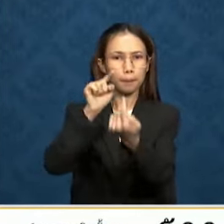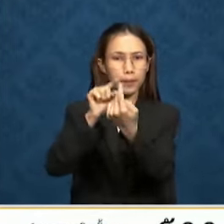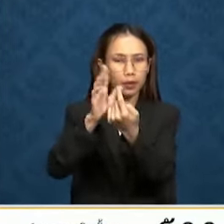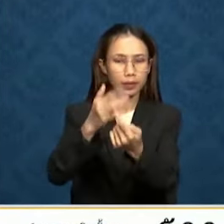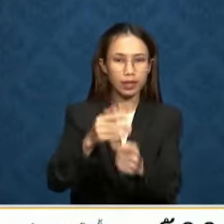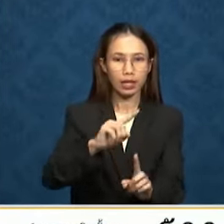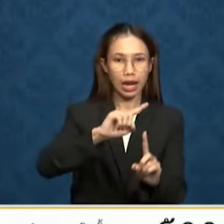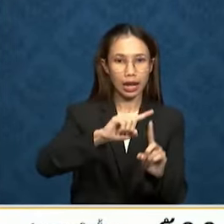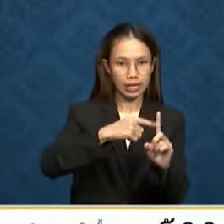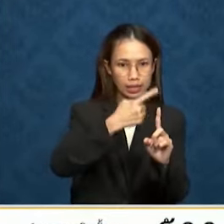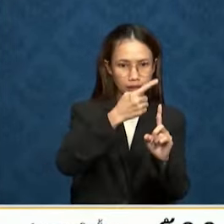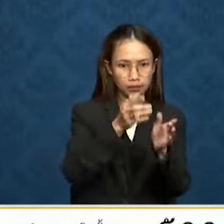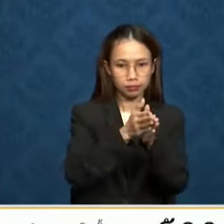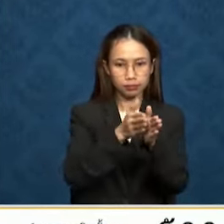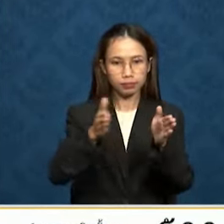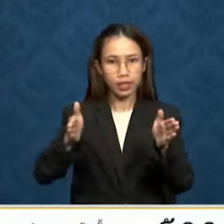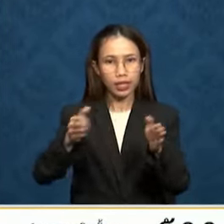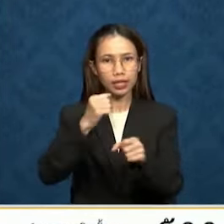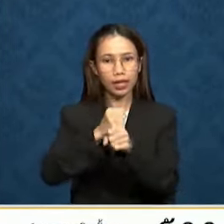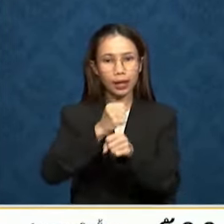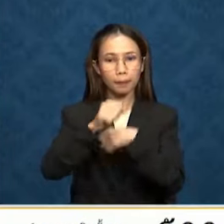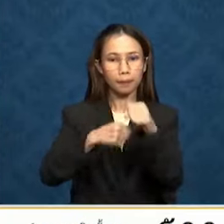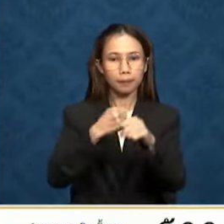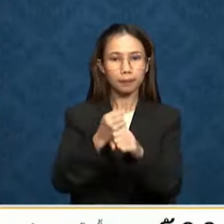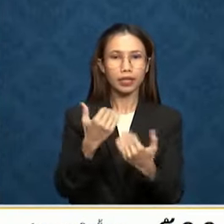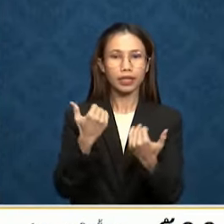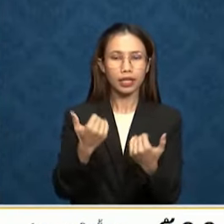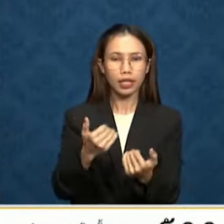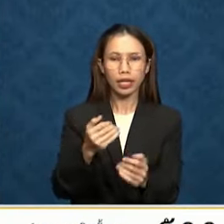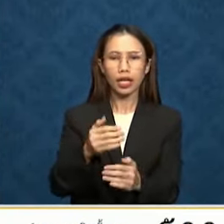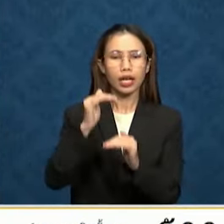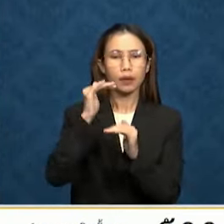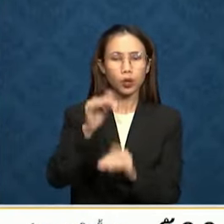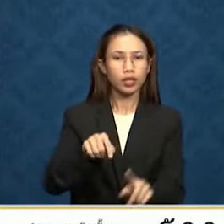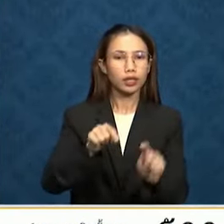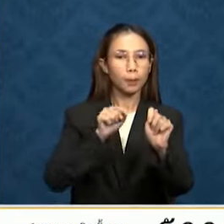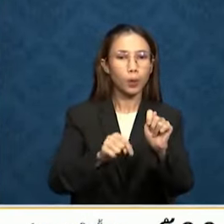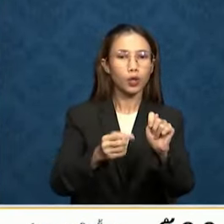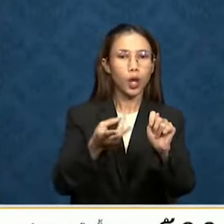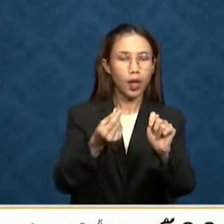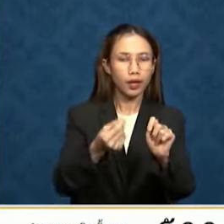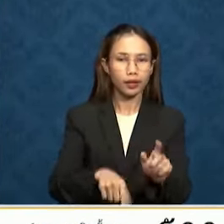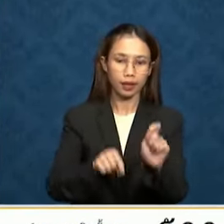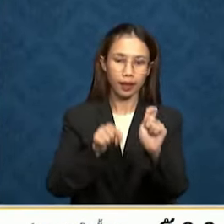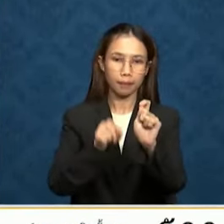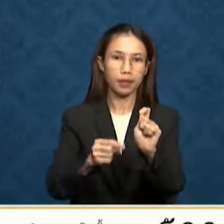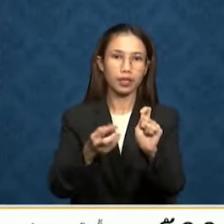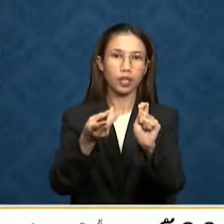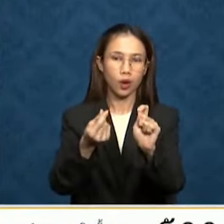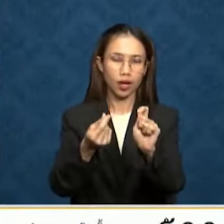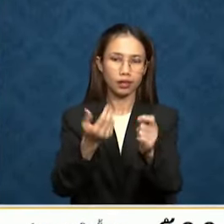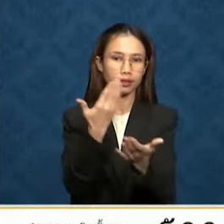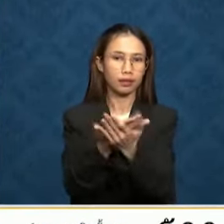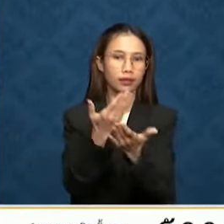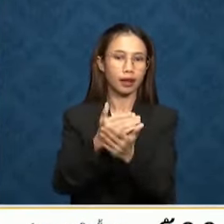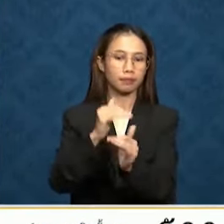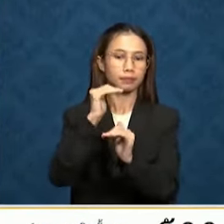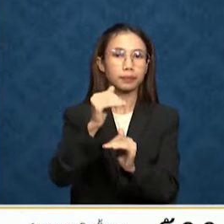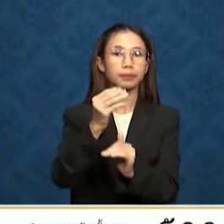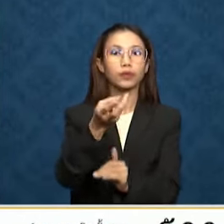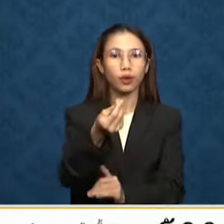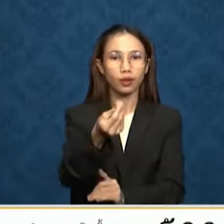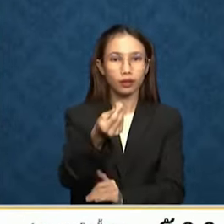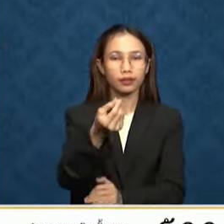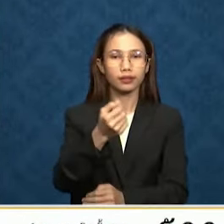ต้นปีเนี่ยท่านจะทำในปีนี้เนี่ยให้สำเร็จกี่ตำบลนะคะกี่อำเภอด้วยกรอบงบประมาณเท่า